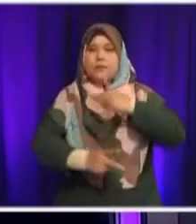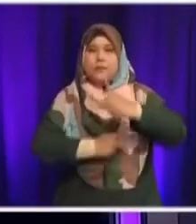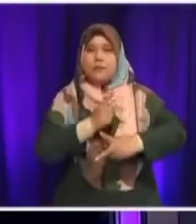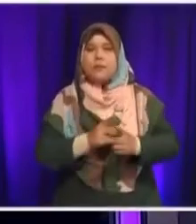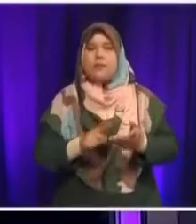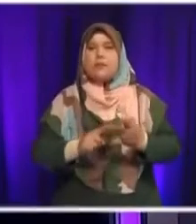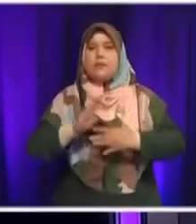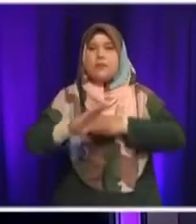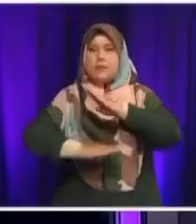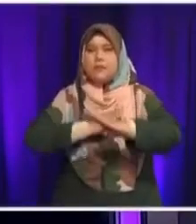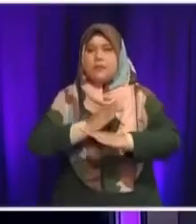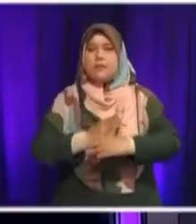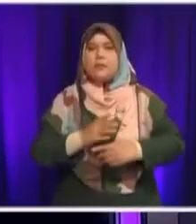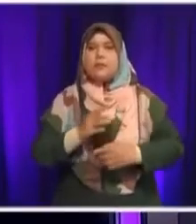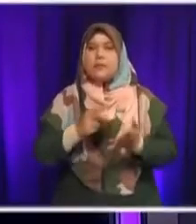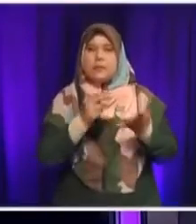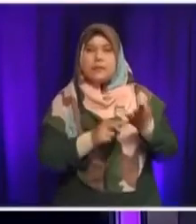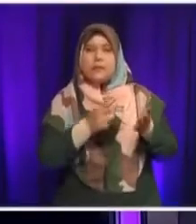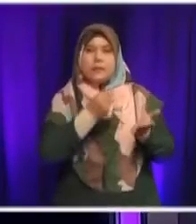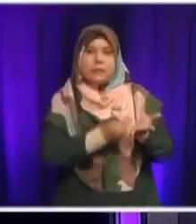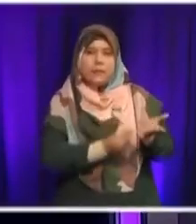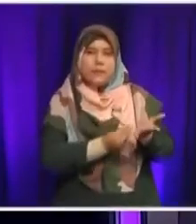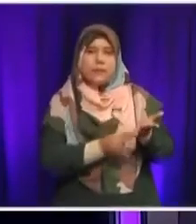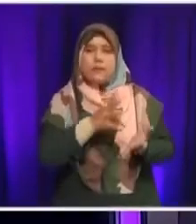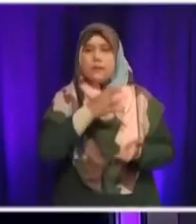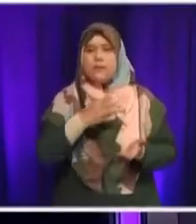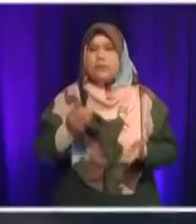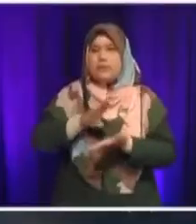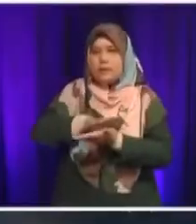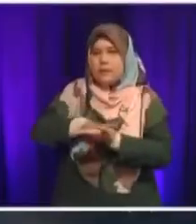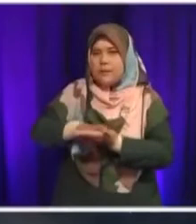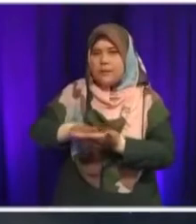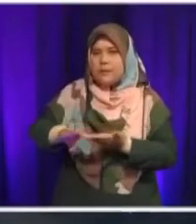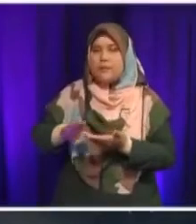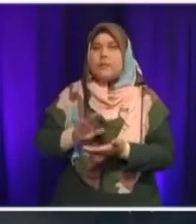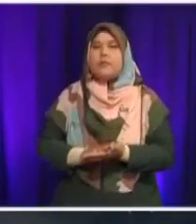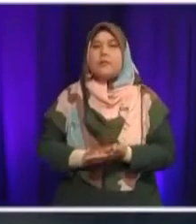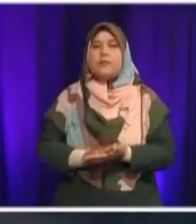membungkus menilai dan kebersihan informasi